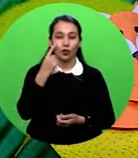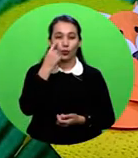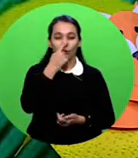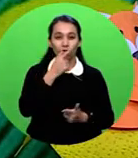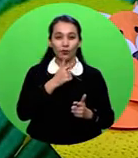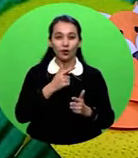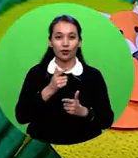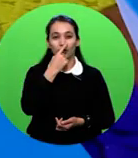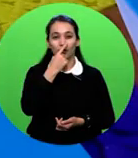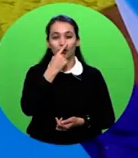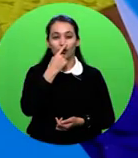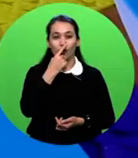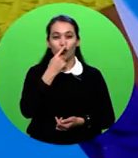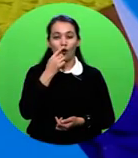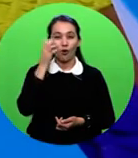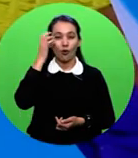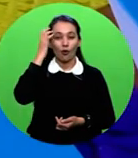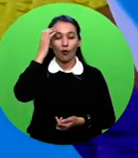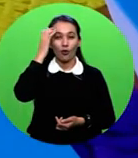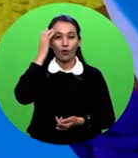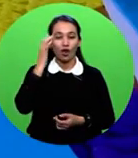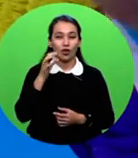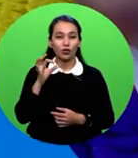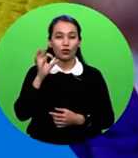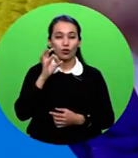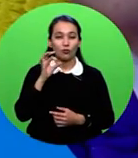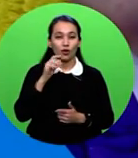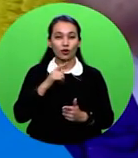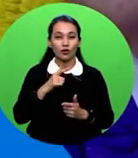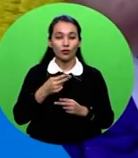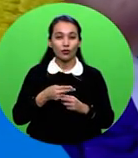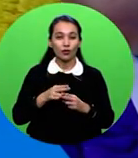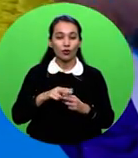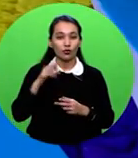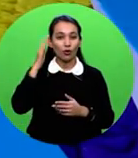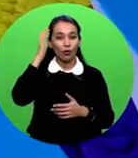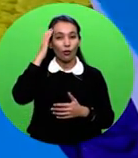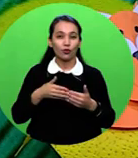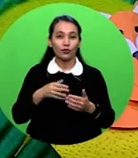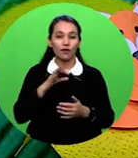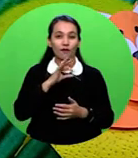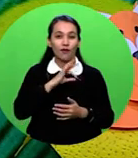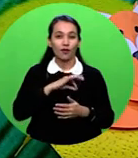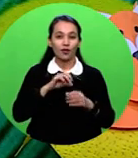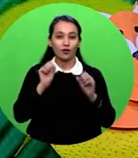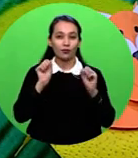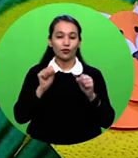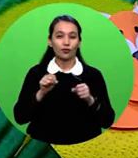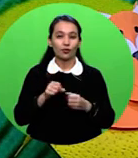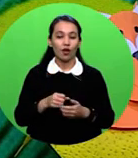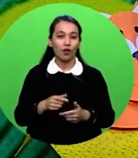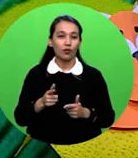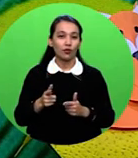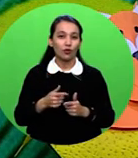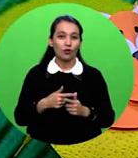Ko'zini yelimlab olamiz. Ko'zni qorachig'ini chiqarish uchun aziz bolajonlar, qora rangli qog'ozdan foydalansangiz ham